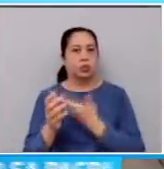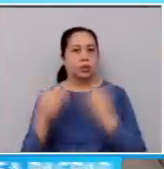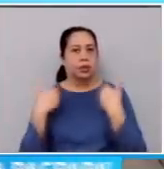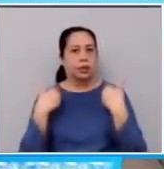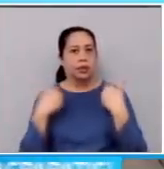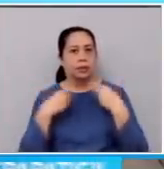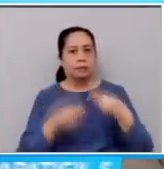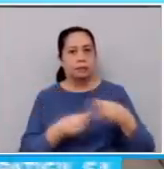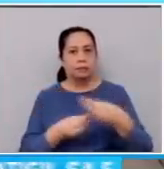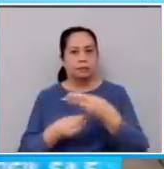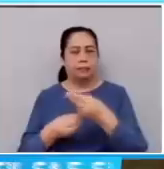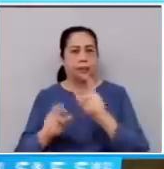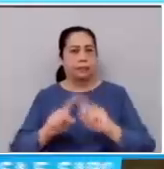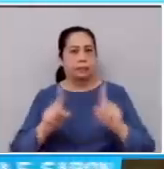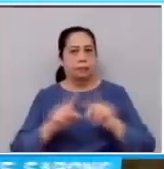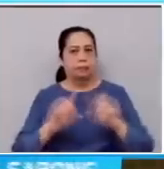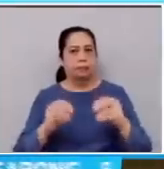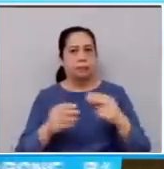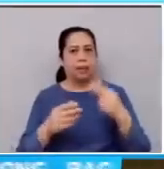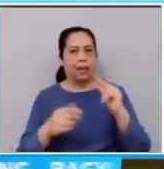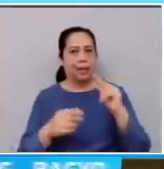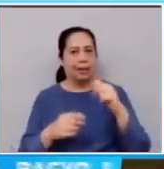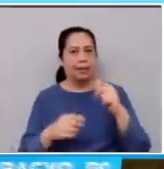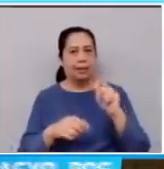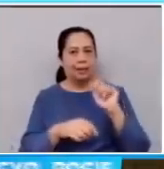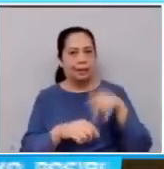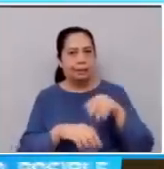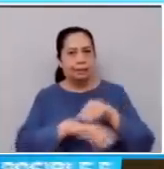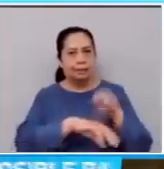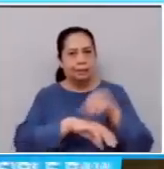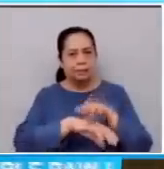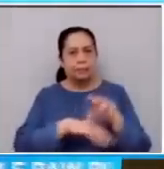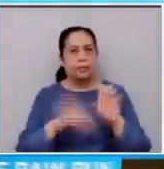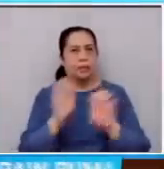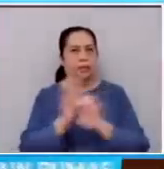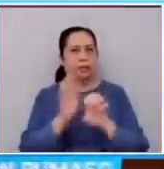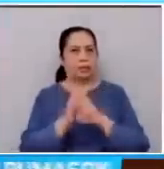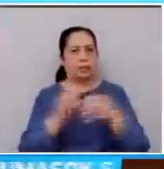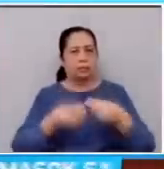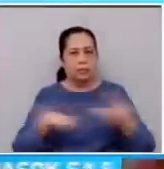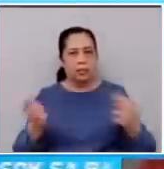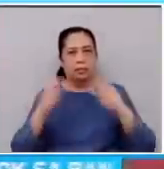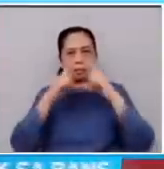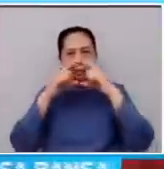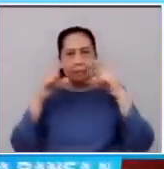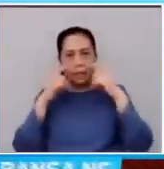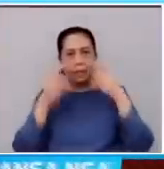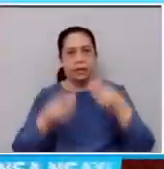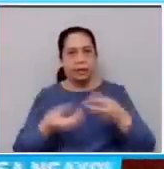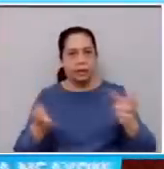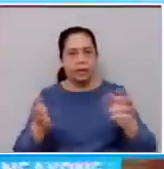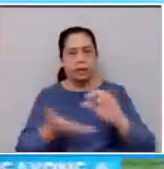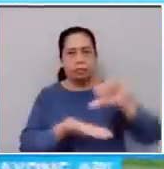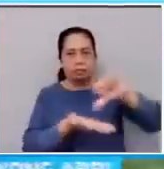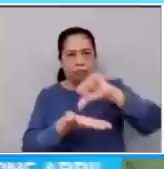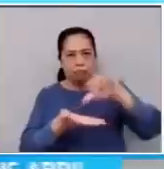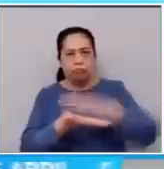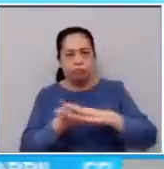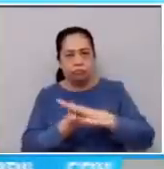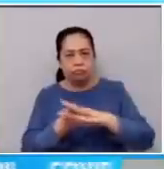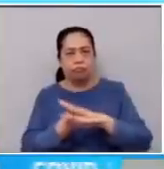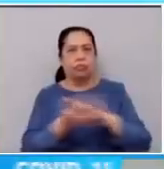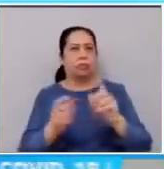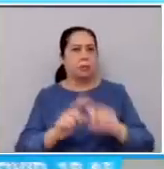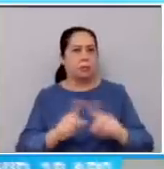ng mga health kits, halimbawa no, may mga face mask, may mga hand sanitizers, may alcohol,